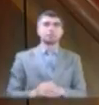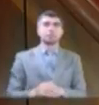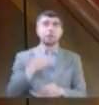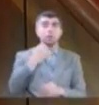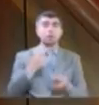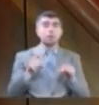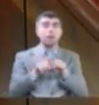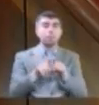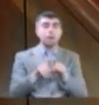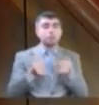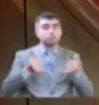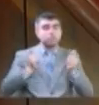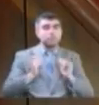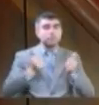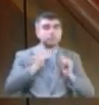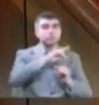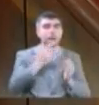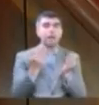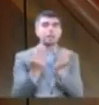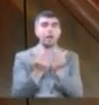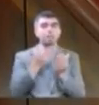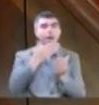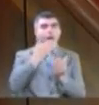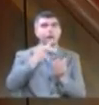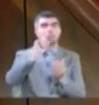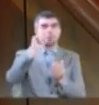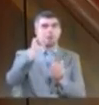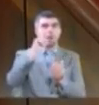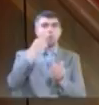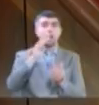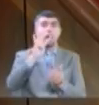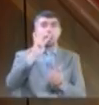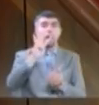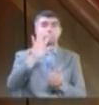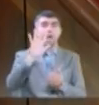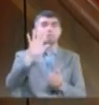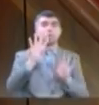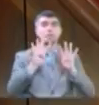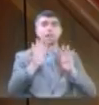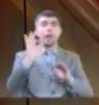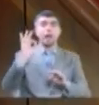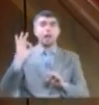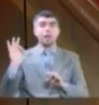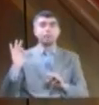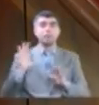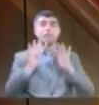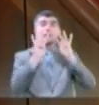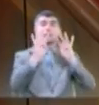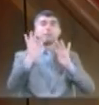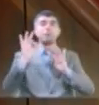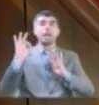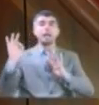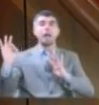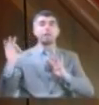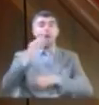المدرجات اللي بنيناها الآن عدد الطلبة الحمد لله عدد الطلبة انتقل من 485,000 تقريبا 800,000 هذه